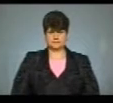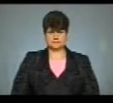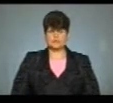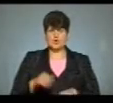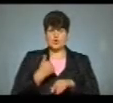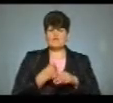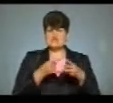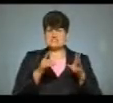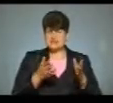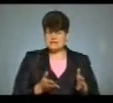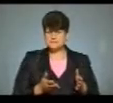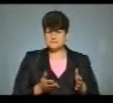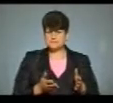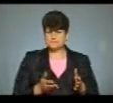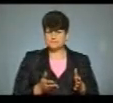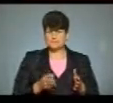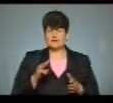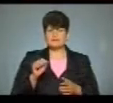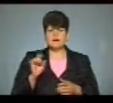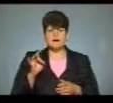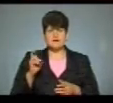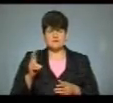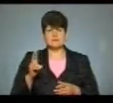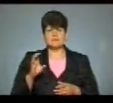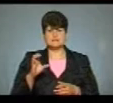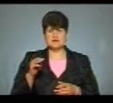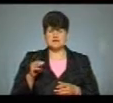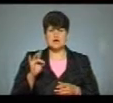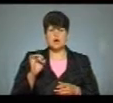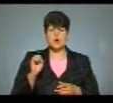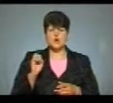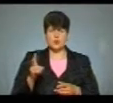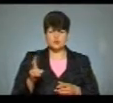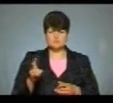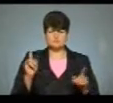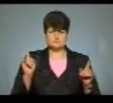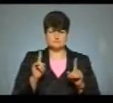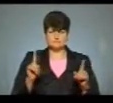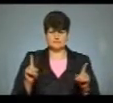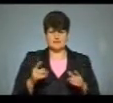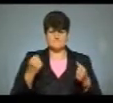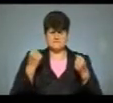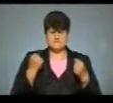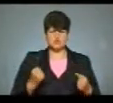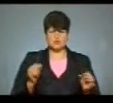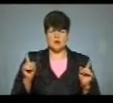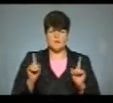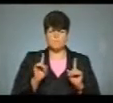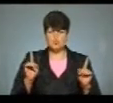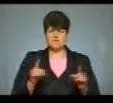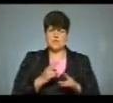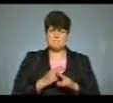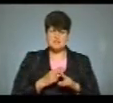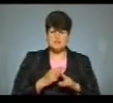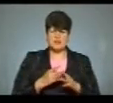Головна сцена Dark Stage – це рок-сцена, де в основному важка музика, так? Метал,